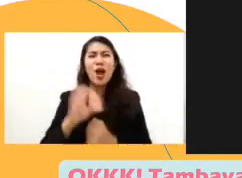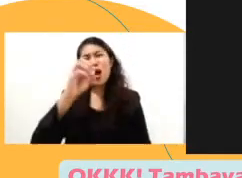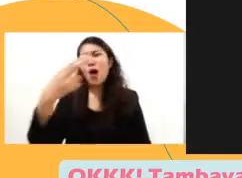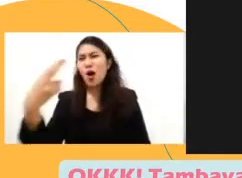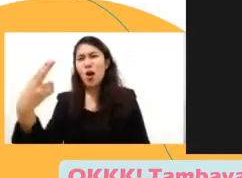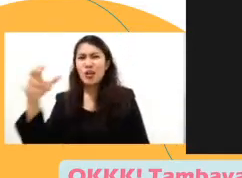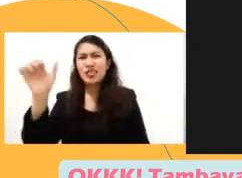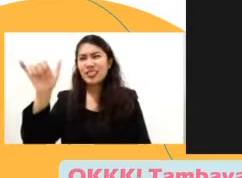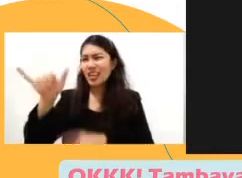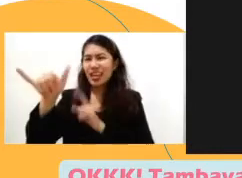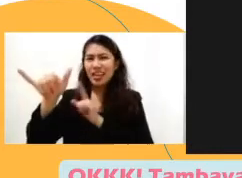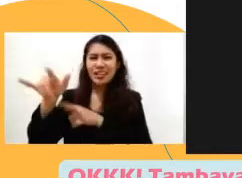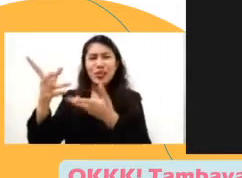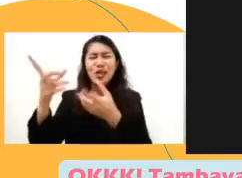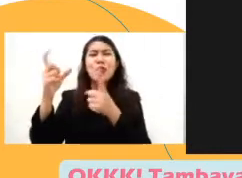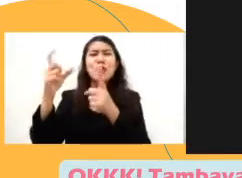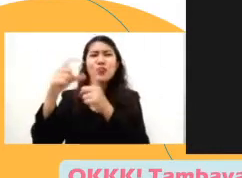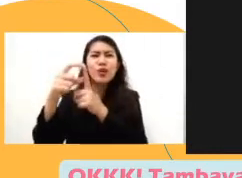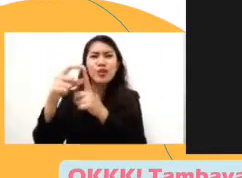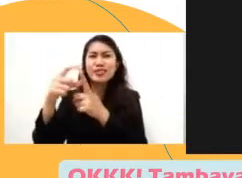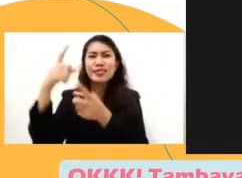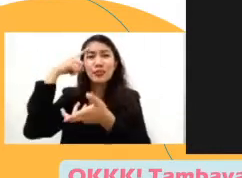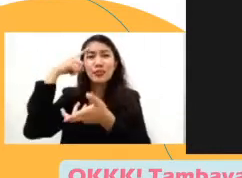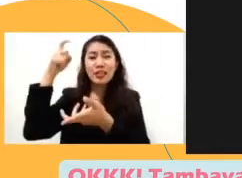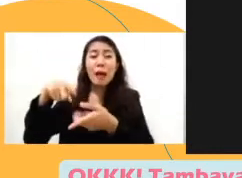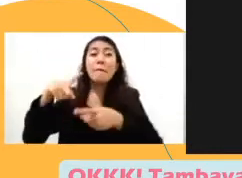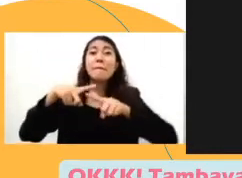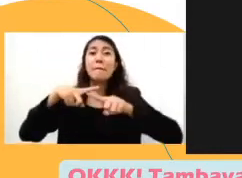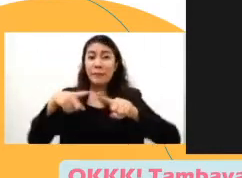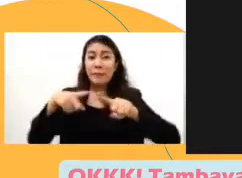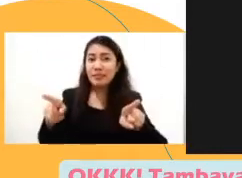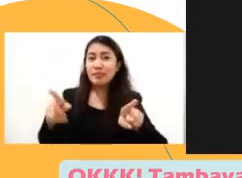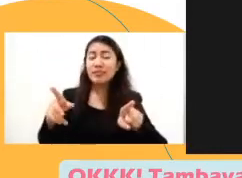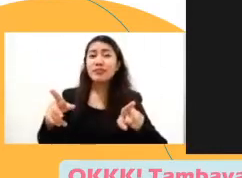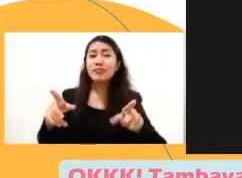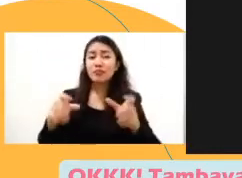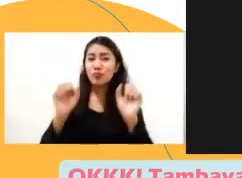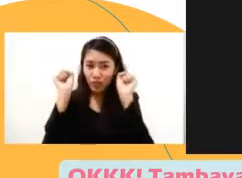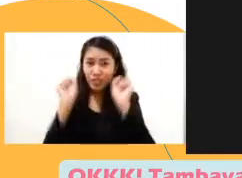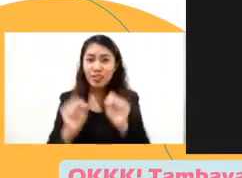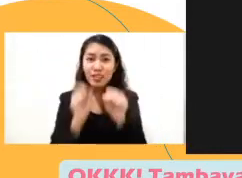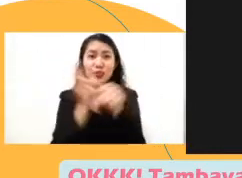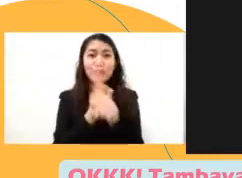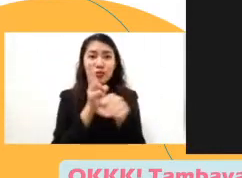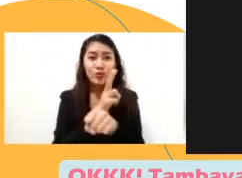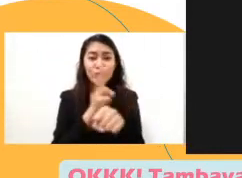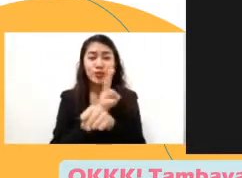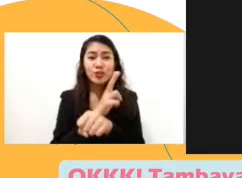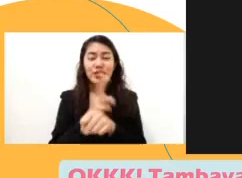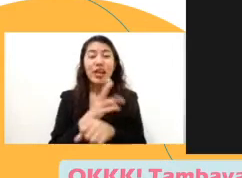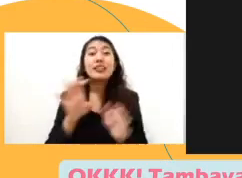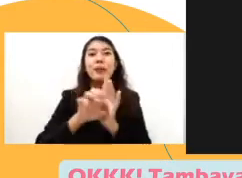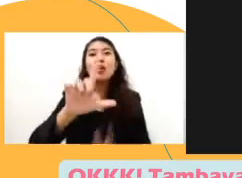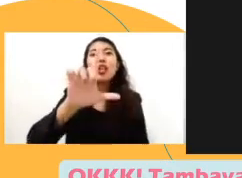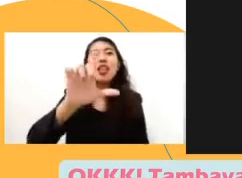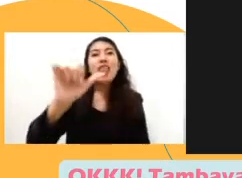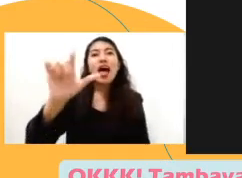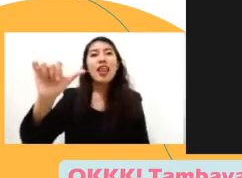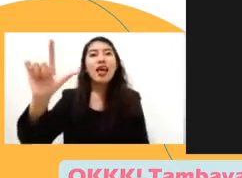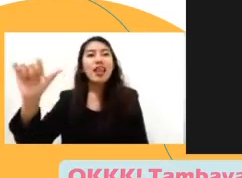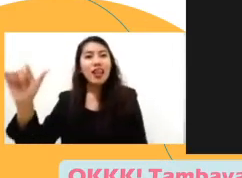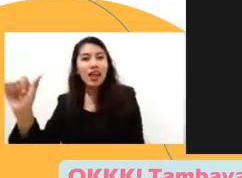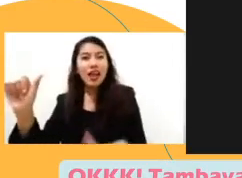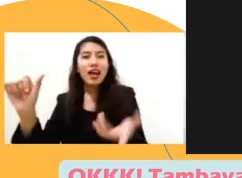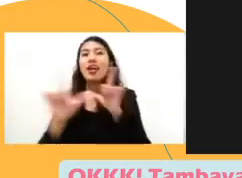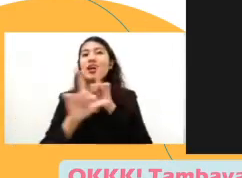hindi siya word, hindi siya salita. Pero, pwede siyang gamiting lyrics. La-la-la-la, na-na-na-na, mga ganyan.